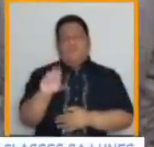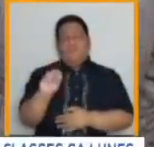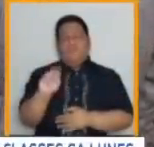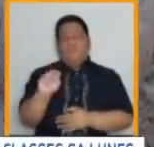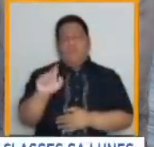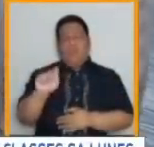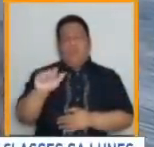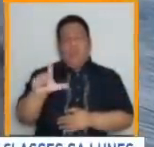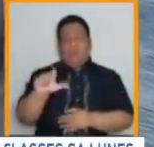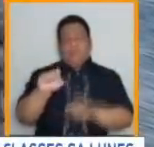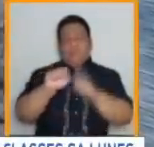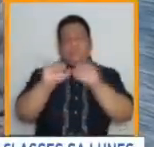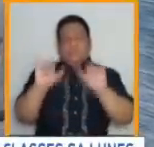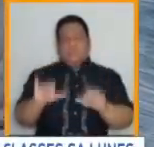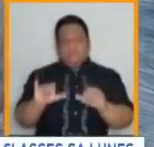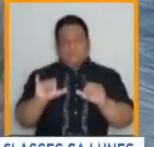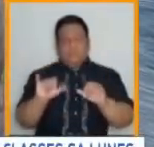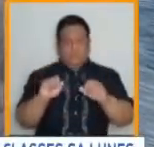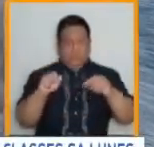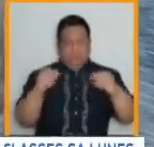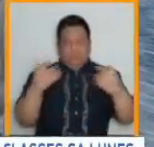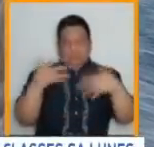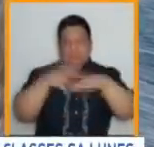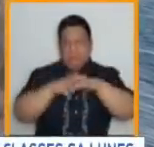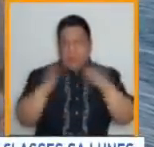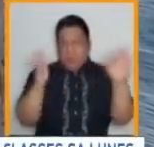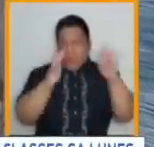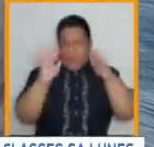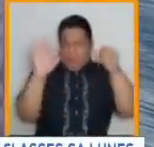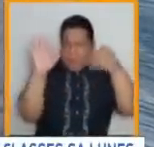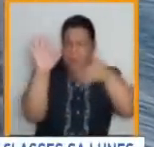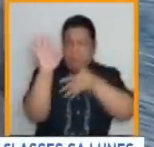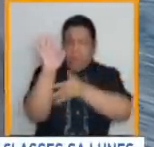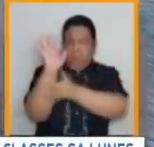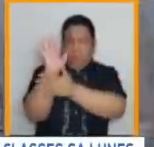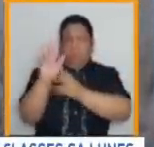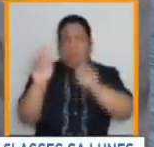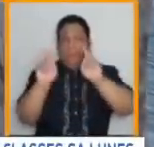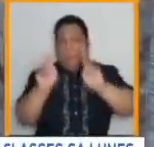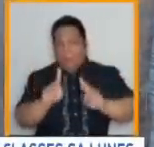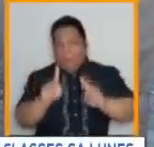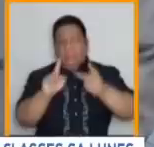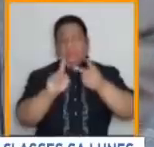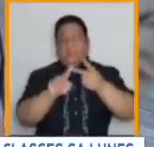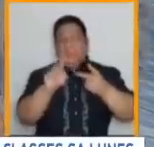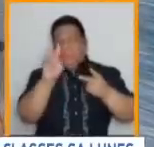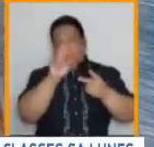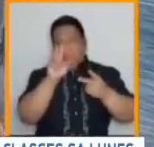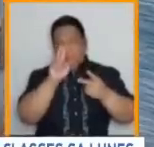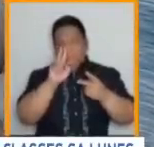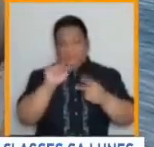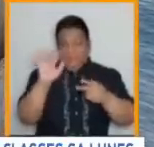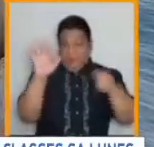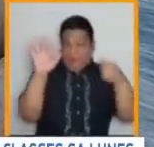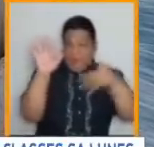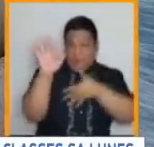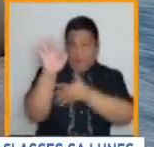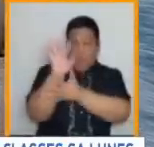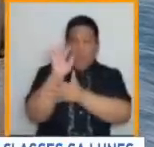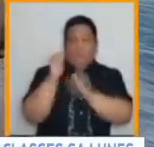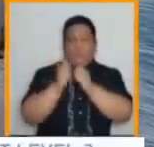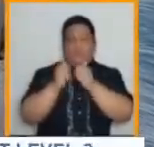shear line dito naman sa may Palawan at Visayas. Yung shear line na convergence po yan ng hangin. At ngayong